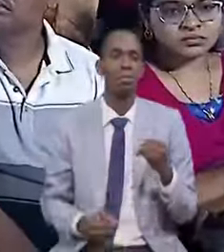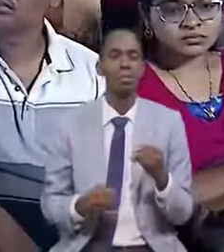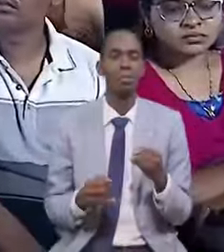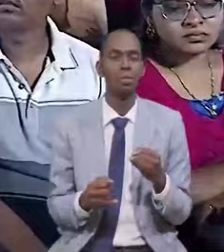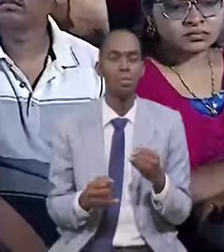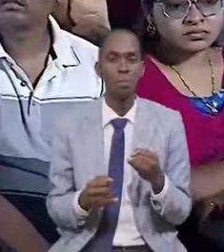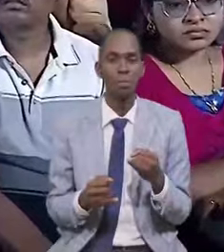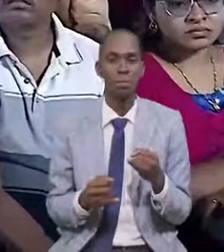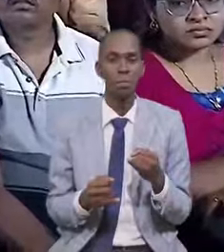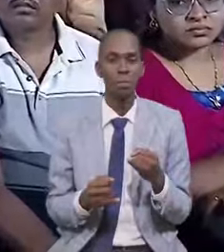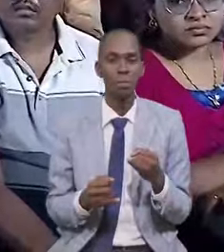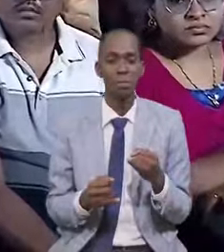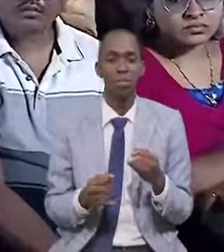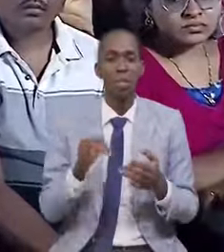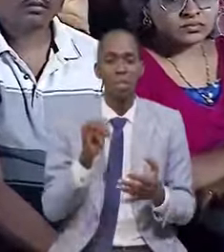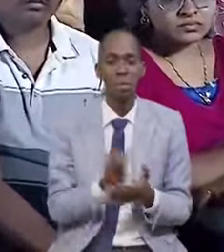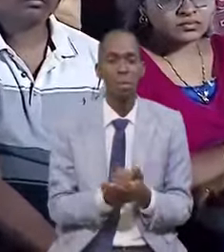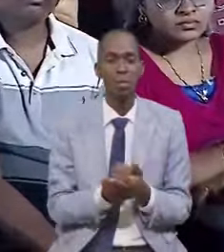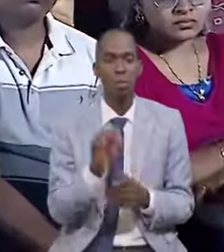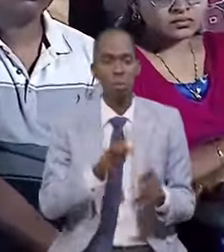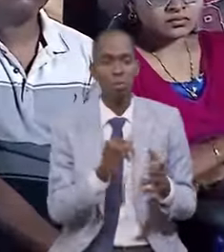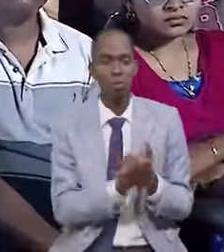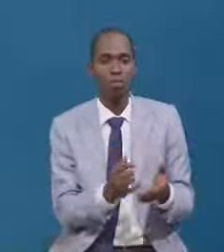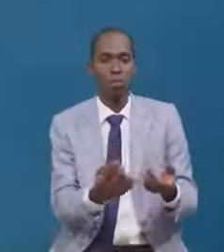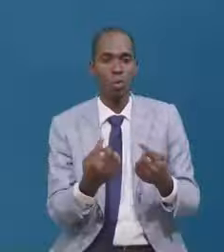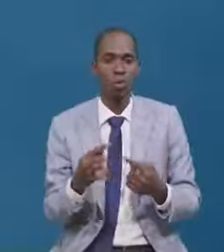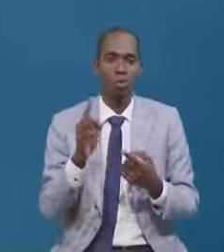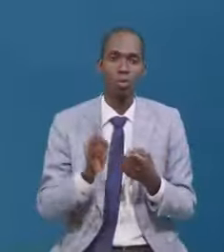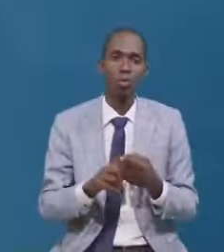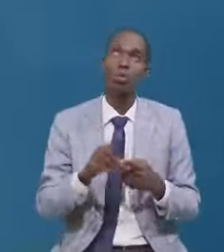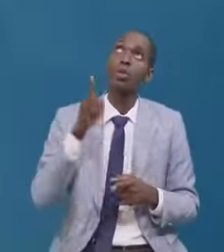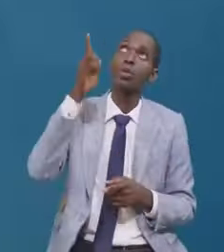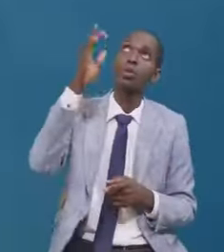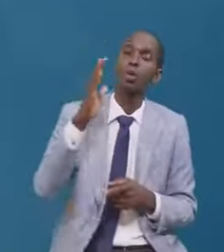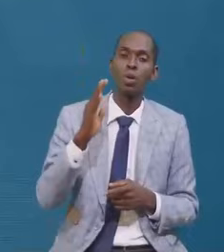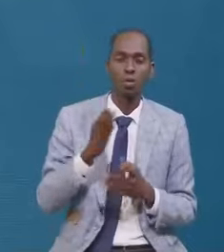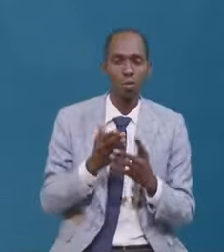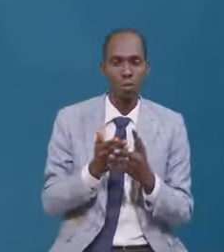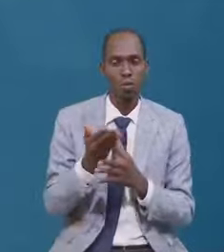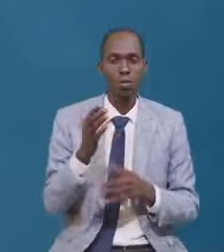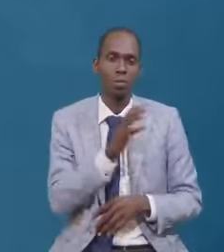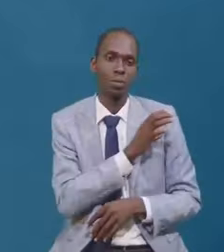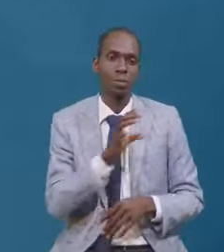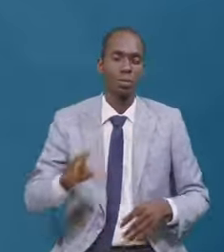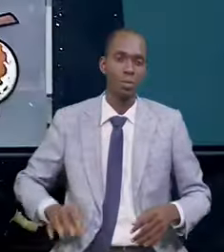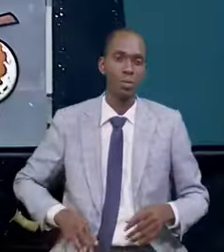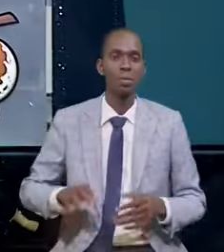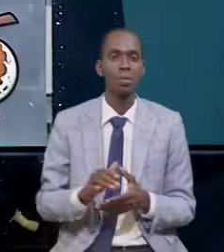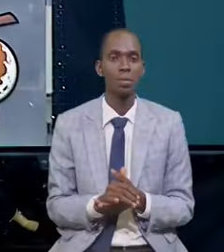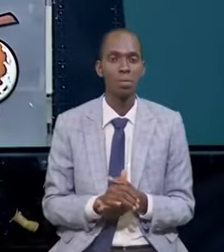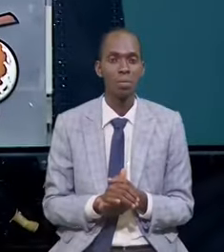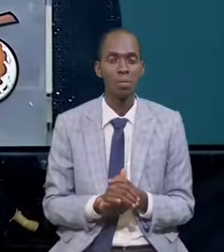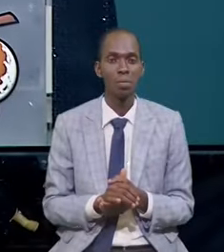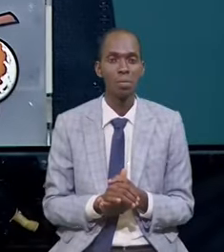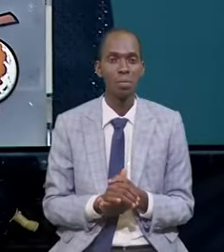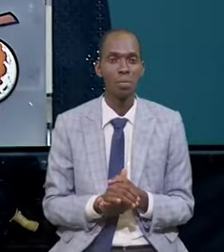వారిని అత్యున్నత స్థాయిలో రక్షించగలవాడు. దట్ కమ్ ఆన్ టు గాడ్ బై హిమ్. దేవుని యొద్దకు వచ్చు వారిని